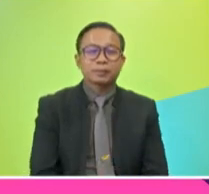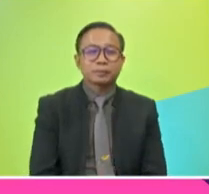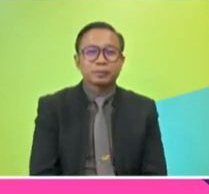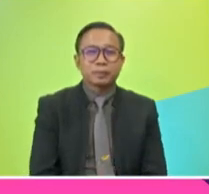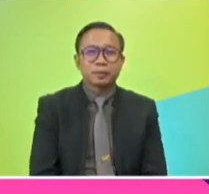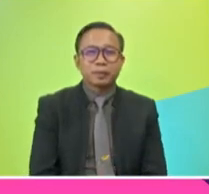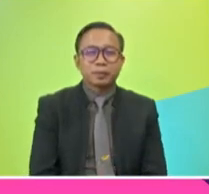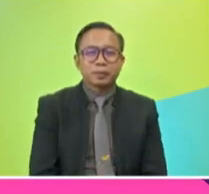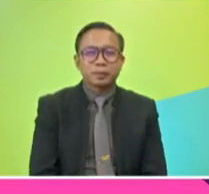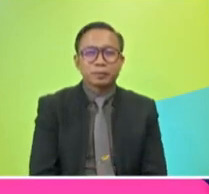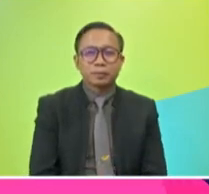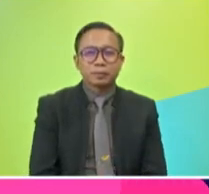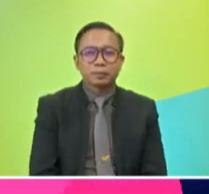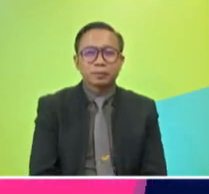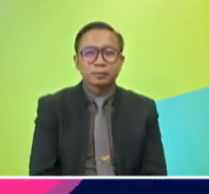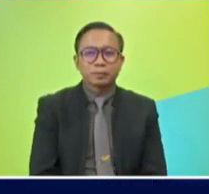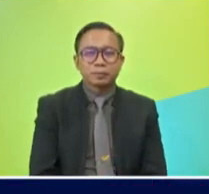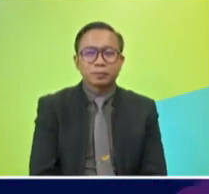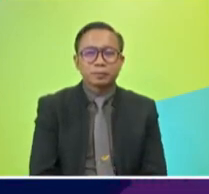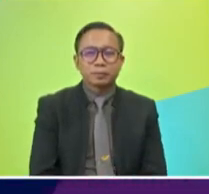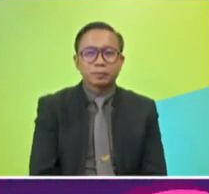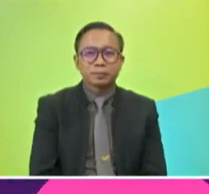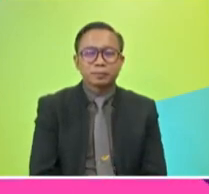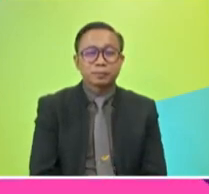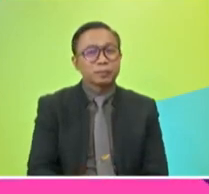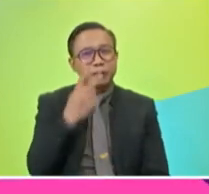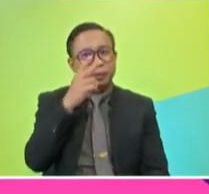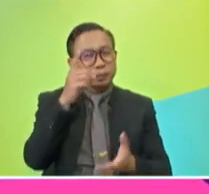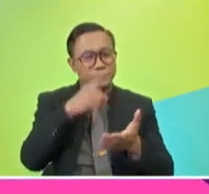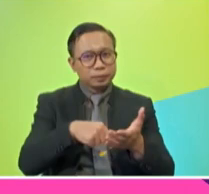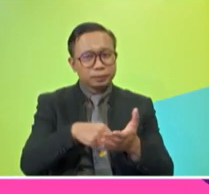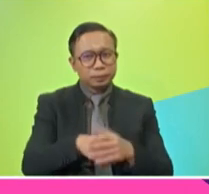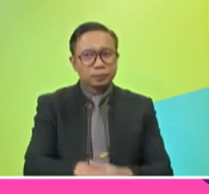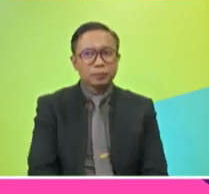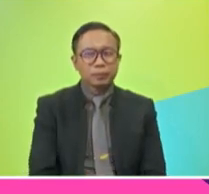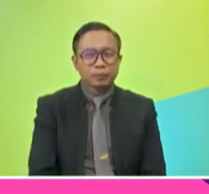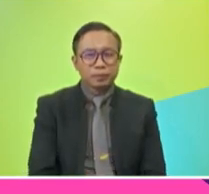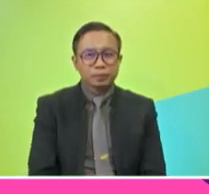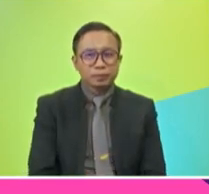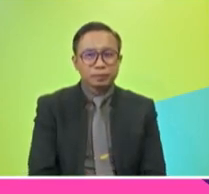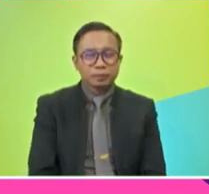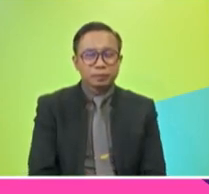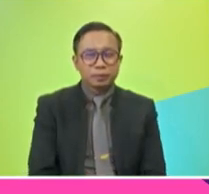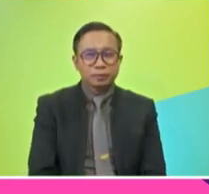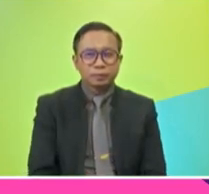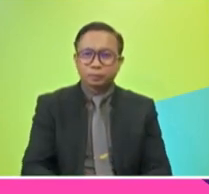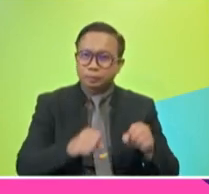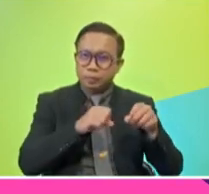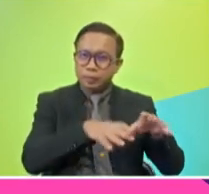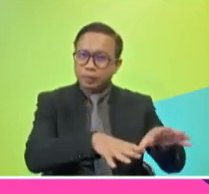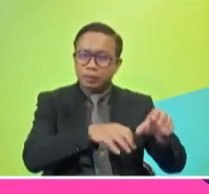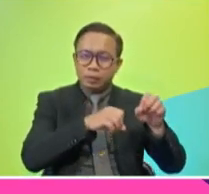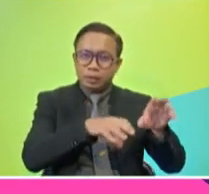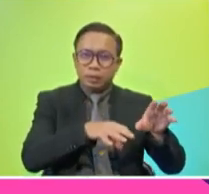siapa ini nampak apa itu sungai tercemar